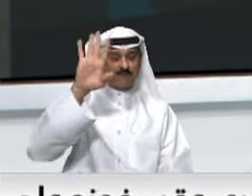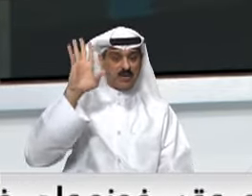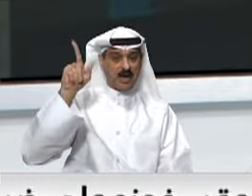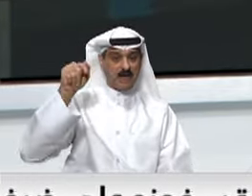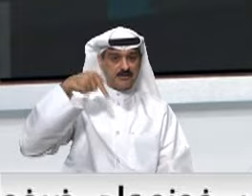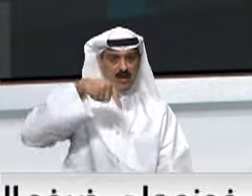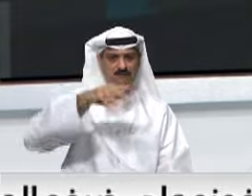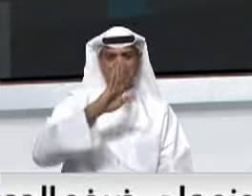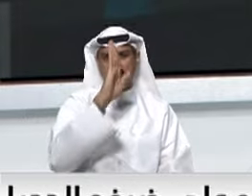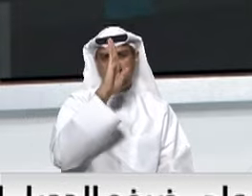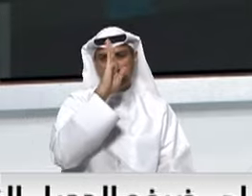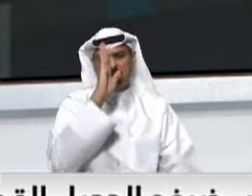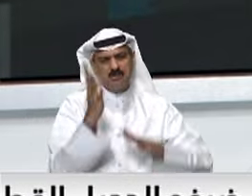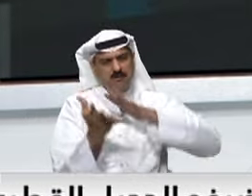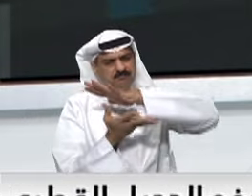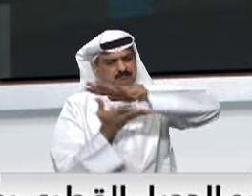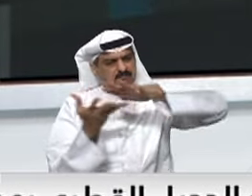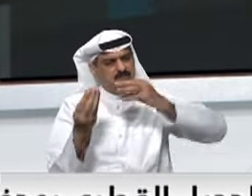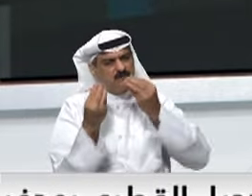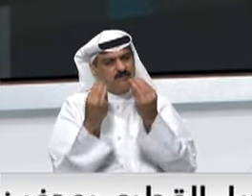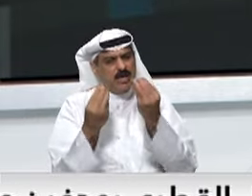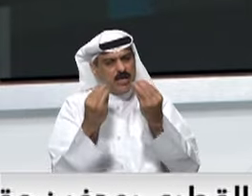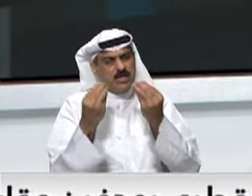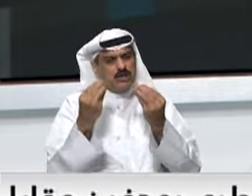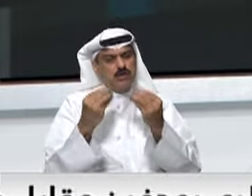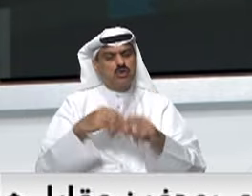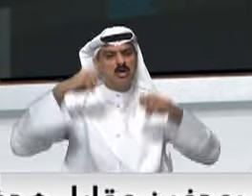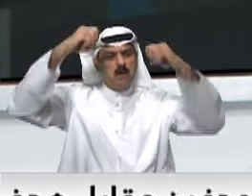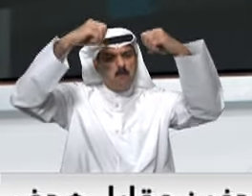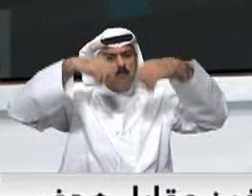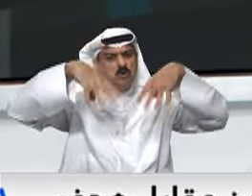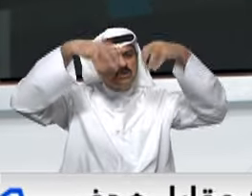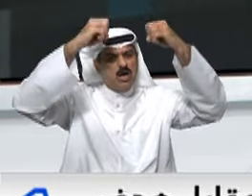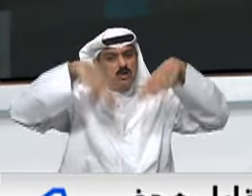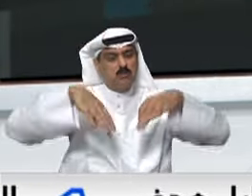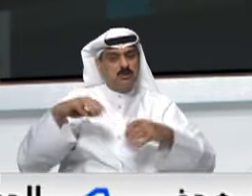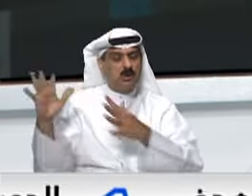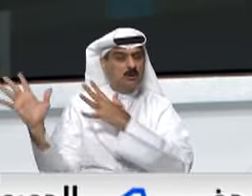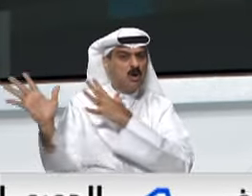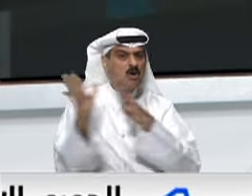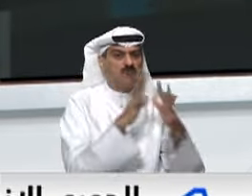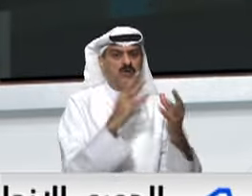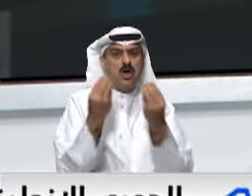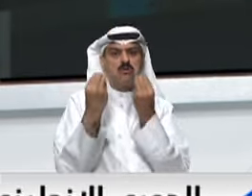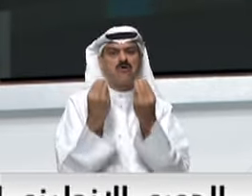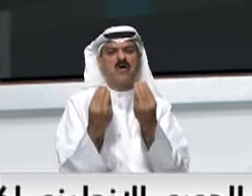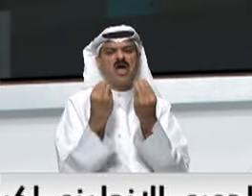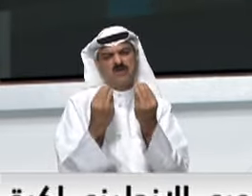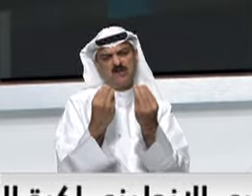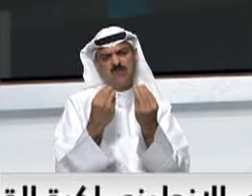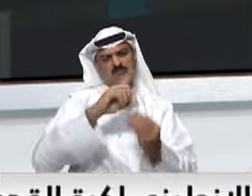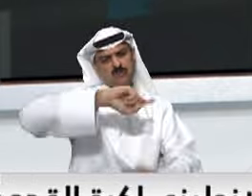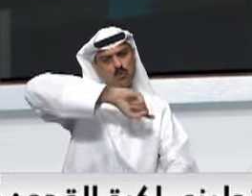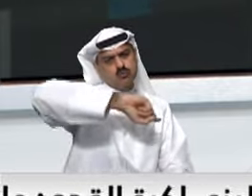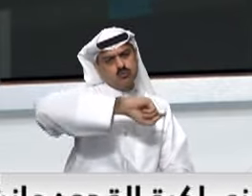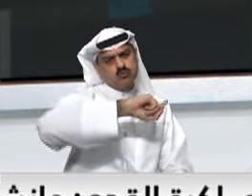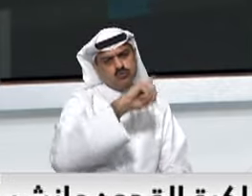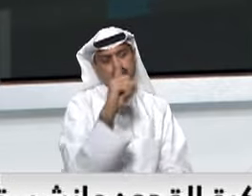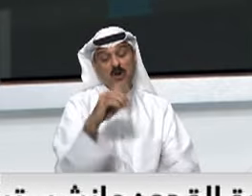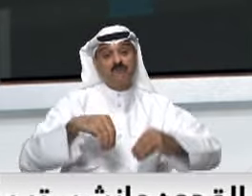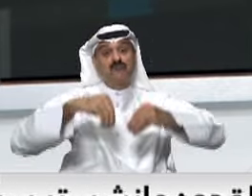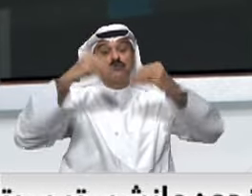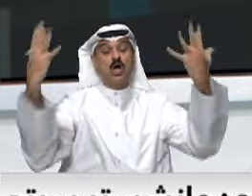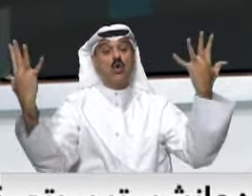أجواء غير مستقرة، فرص لأمطار رعدية متفرقة، والرياح خفيفة إلى معتدلة تنشط على فترات مثيرة